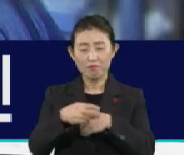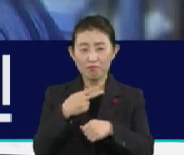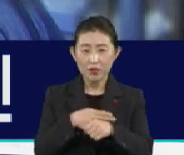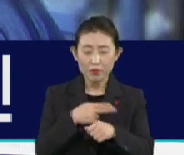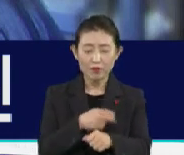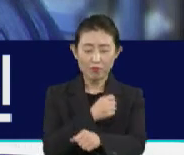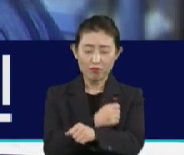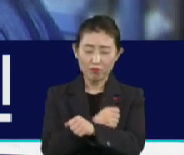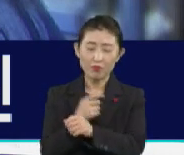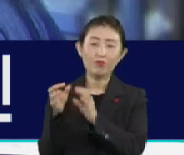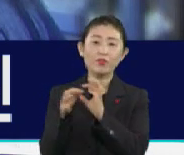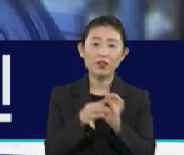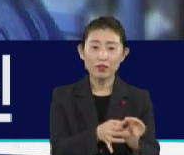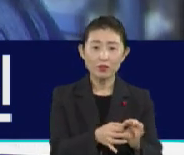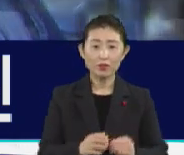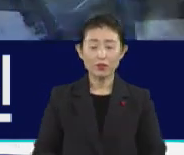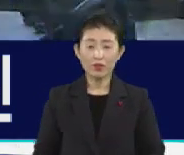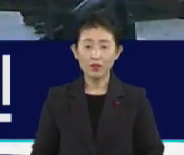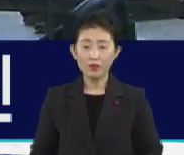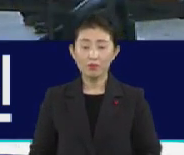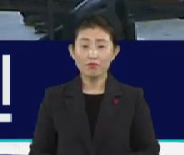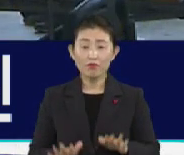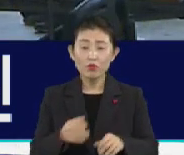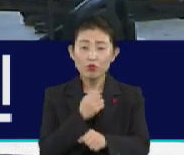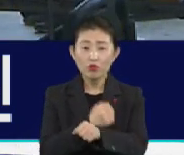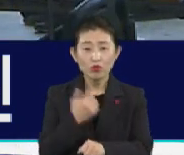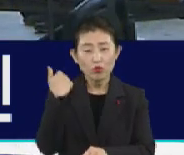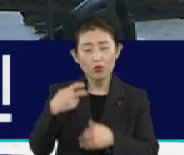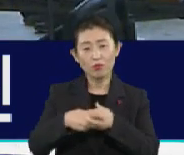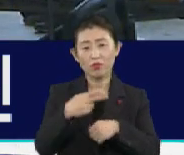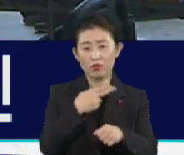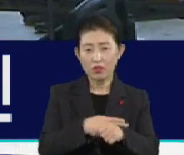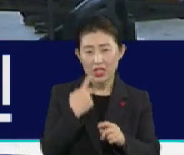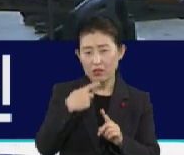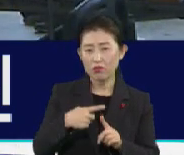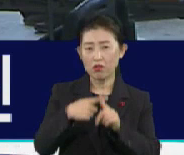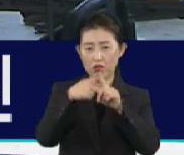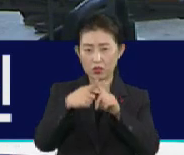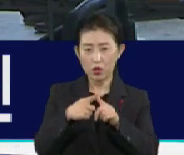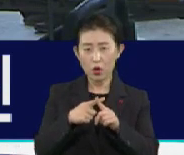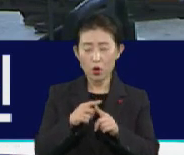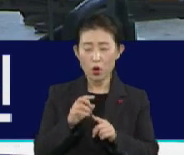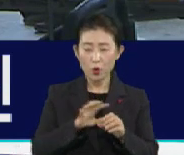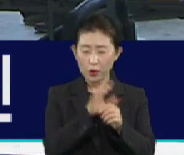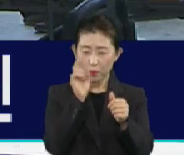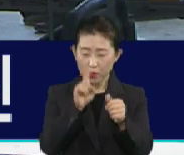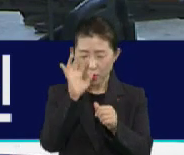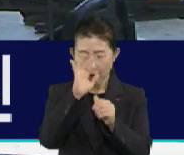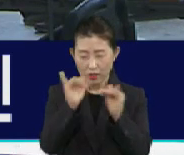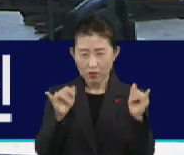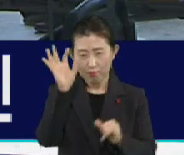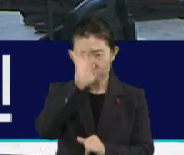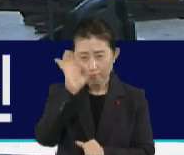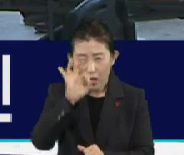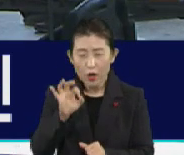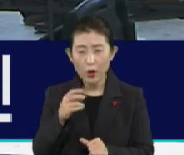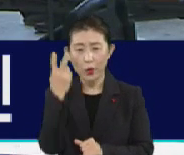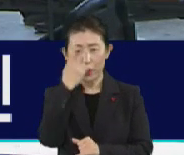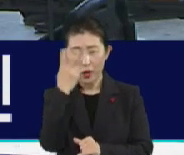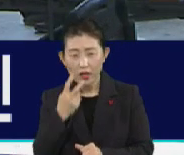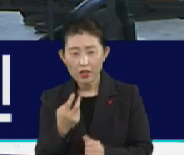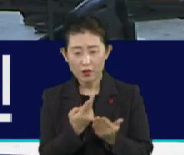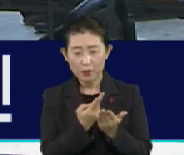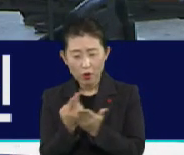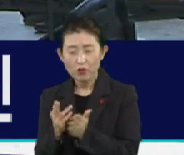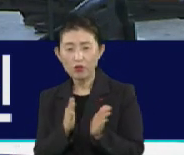오늘도 계속되고 있습니다. 방역의 최일선에 있는 의료진들은 코로나19 환자를 찾아내고 관리하고 또 병상을